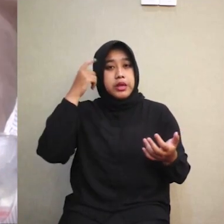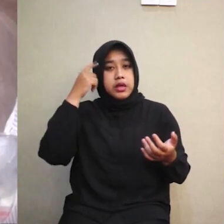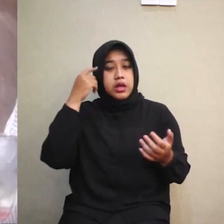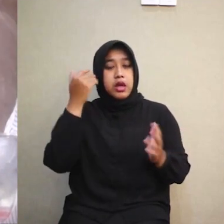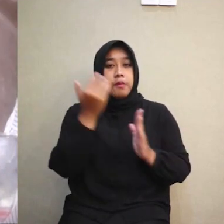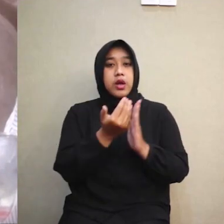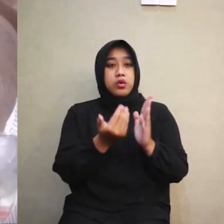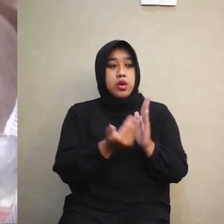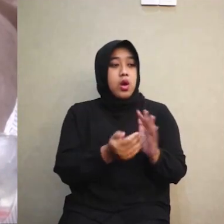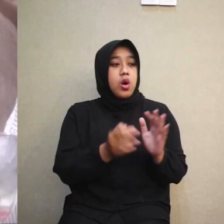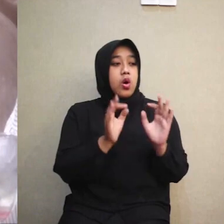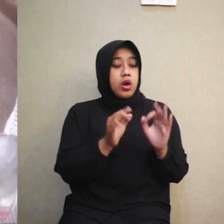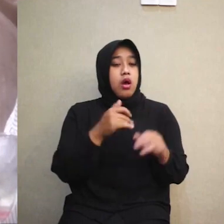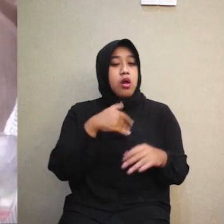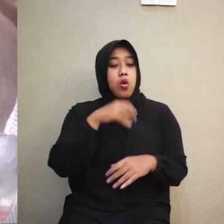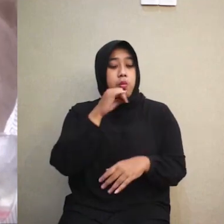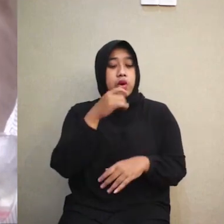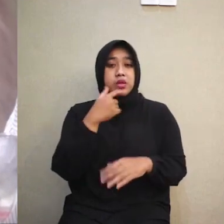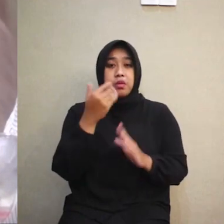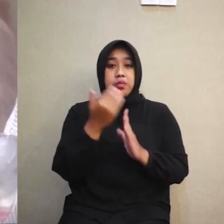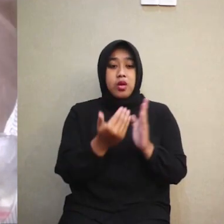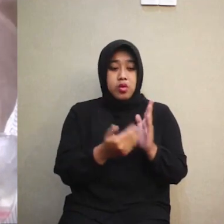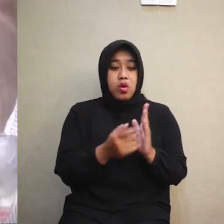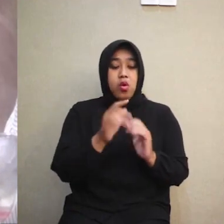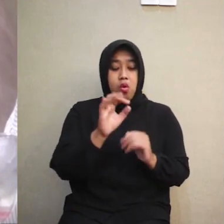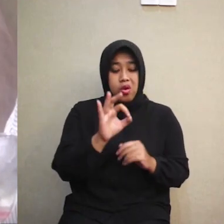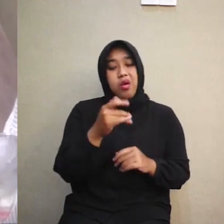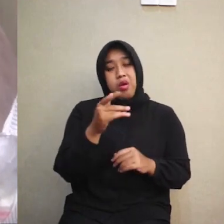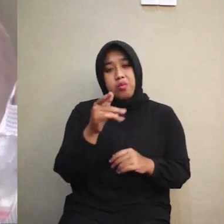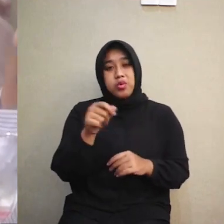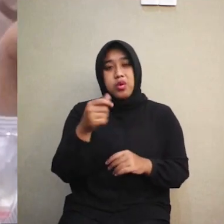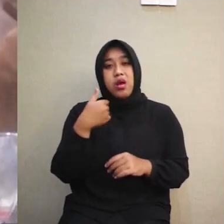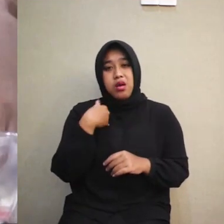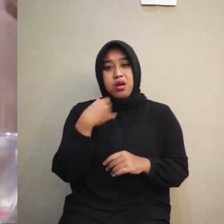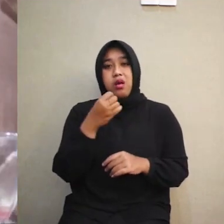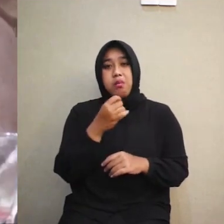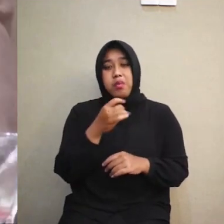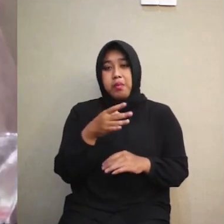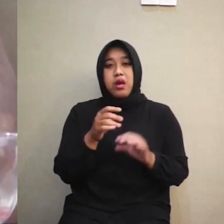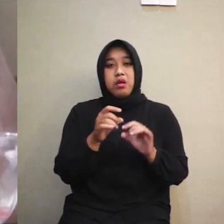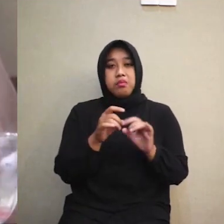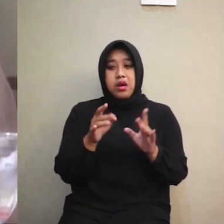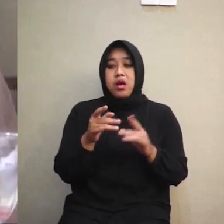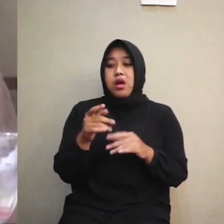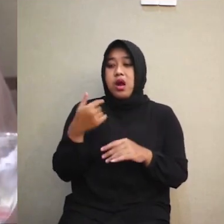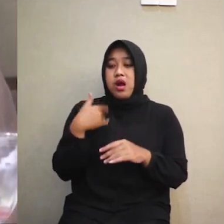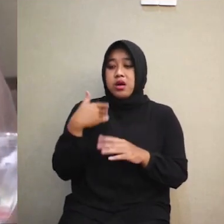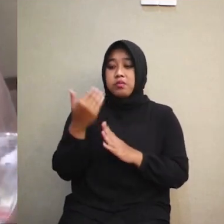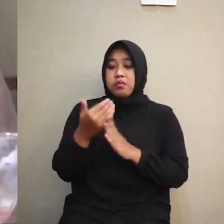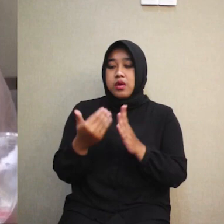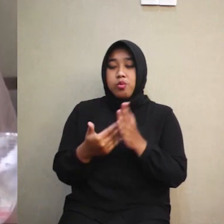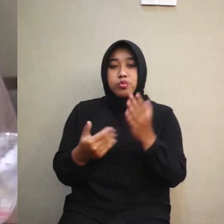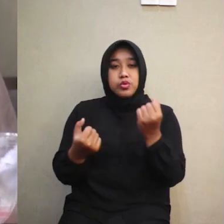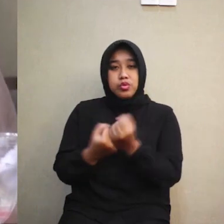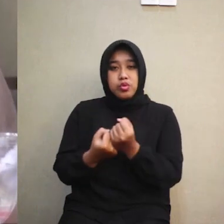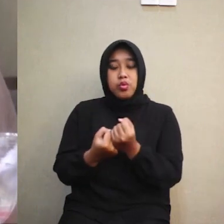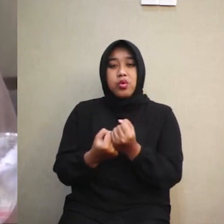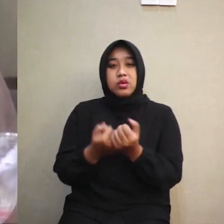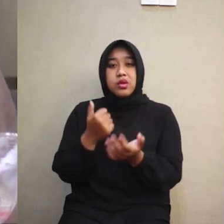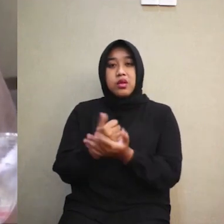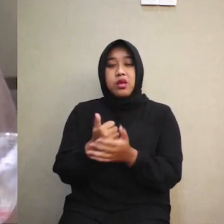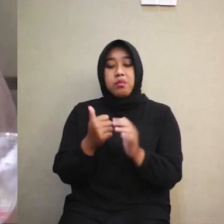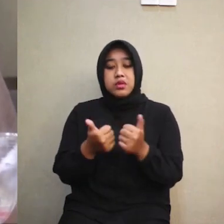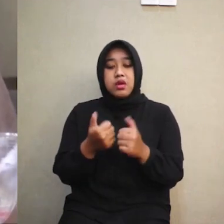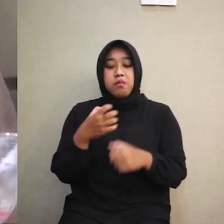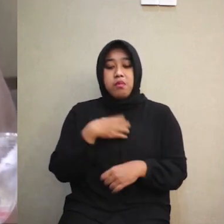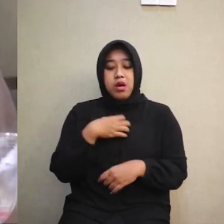regulasi Oke kalau ngomongin regulasi ada yang benar Oke tidak berpihak Tapi saat regulasi pun itu berpihak bisa jadi